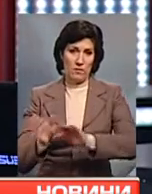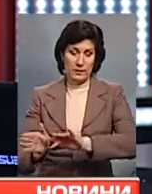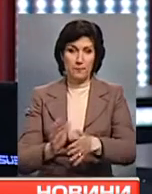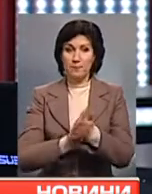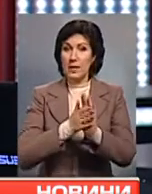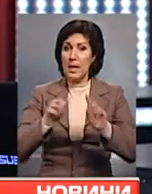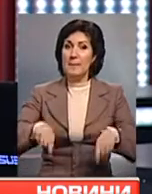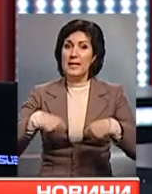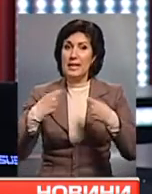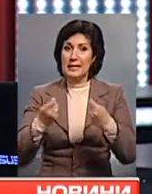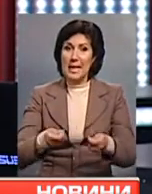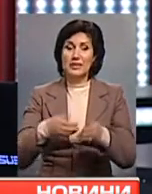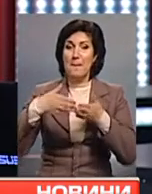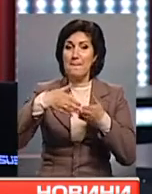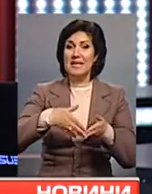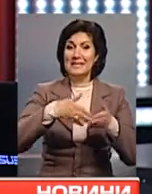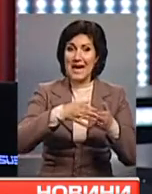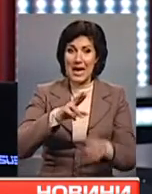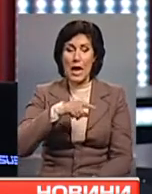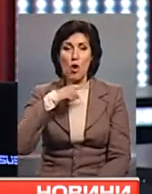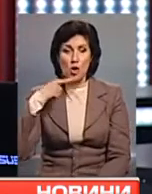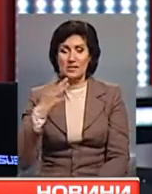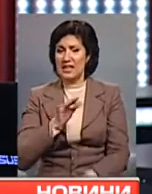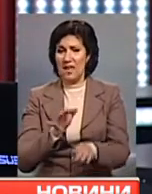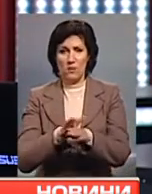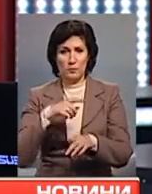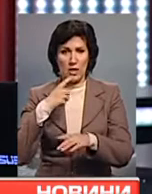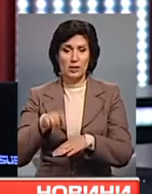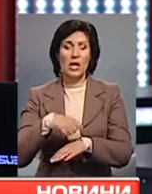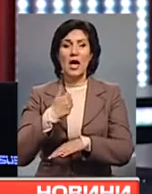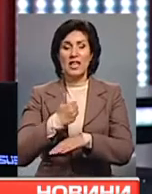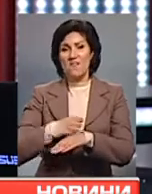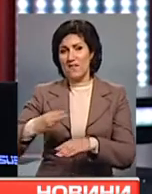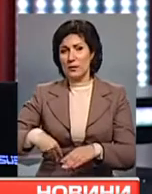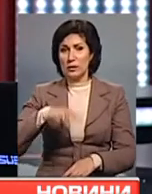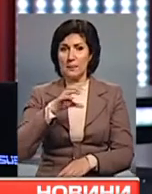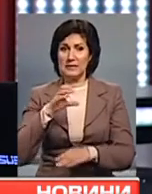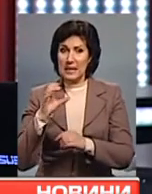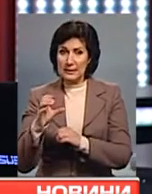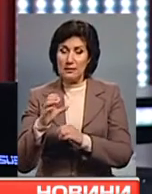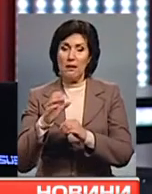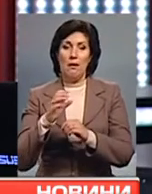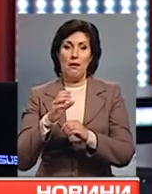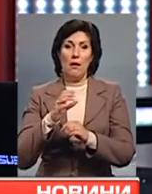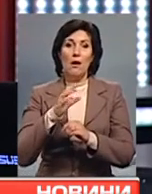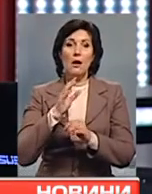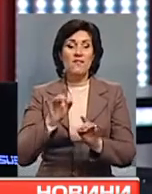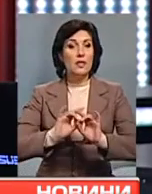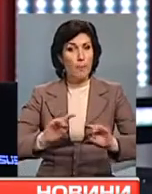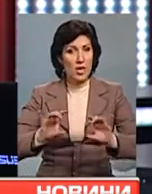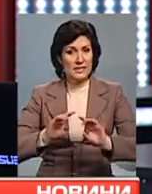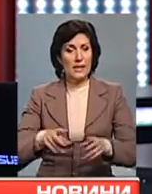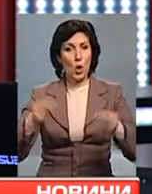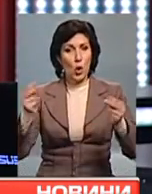Умови передачі «Містраля» Росії не виконуються. Про це сказав голова французької МЗС в ефірі місцевої радіостанції. Лоран Фабіус